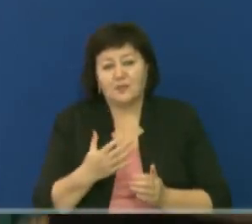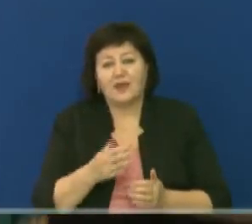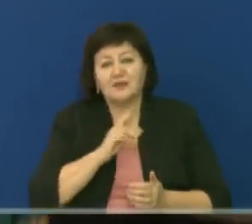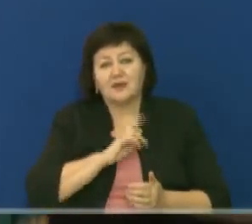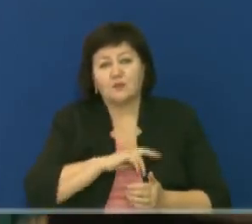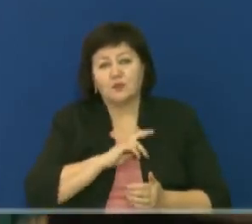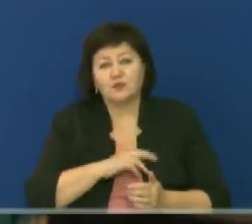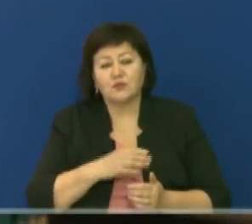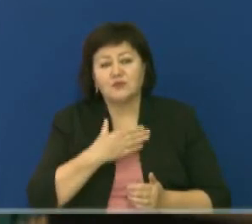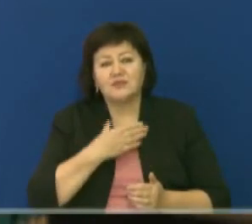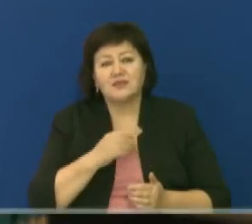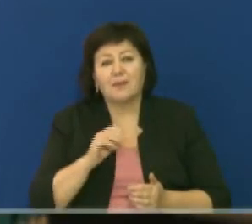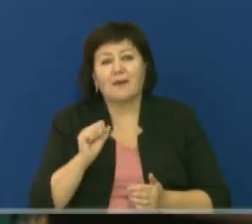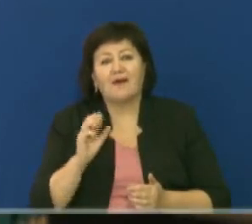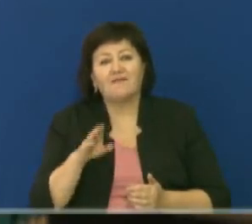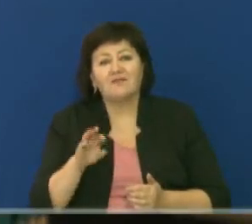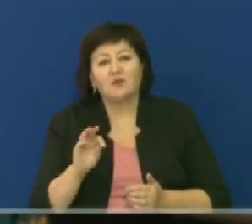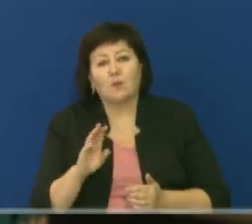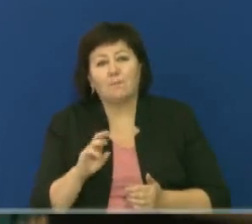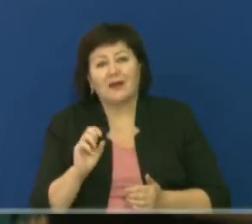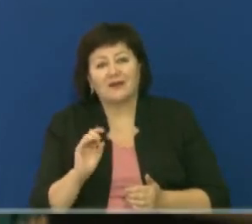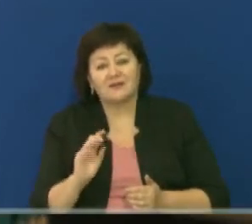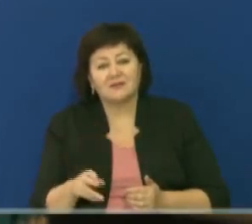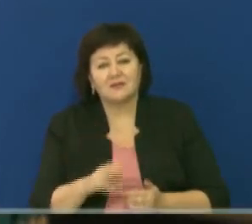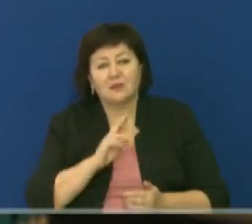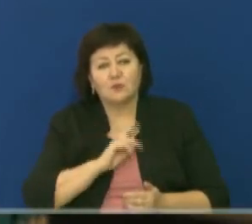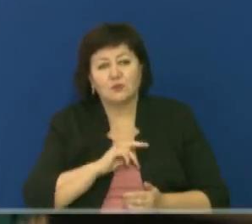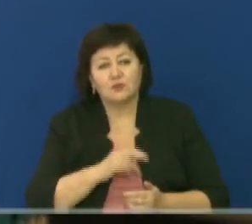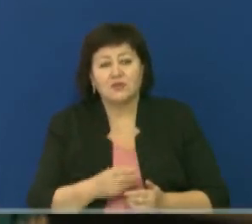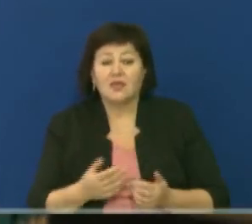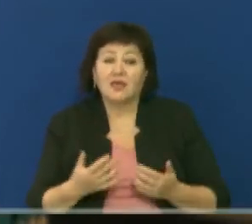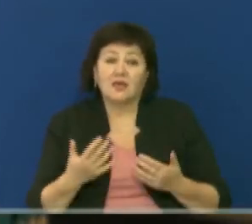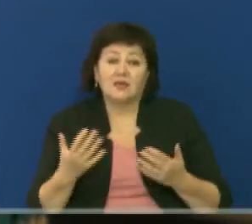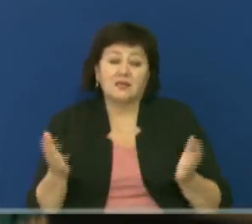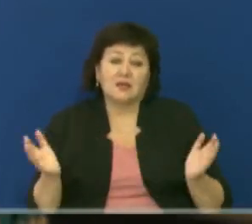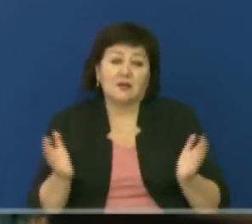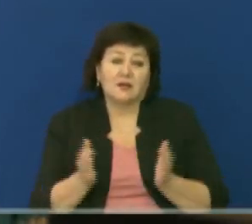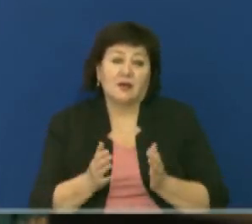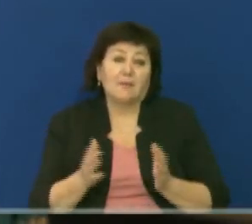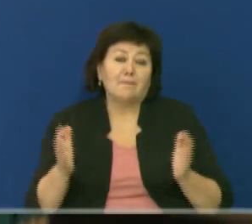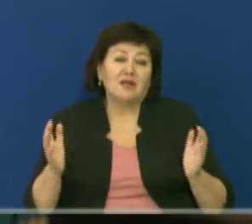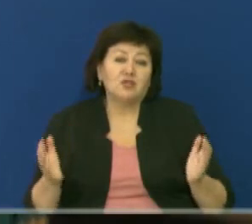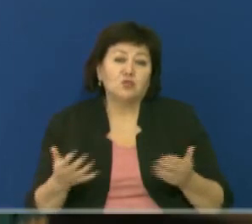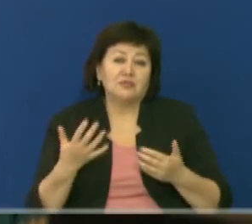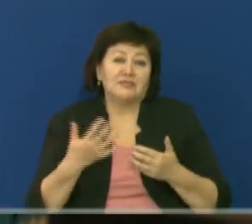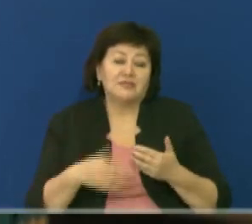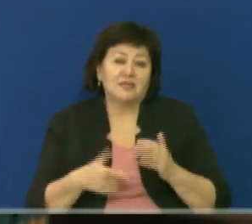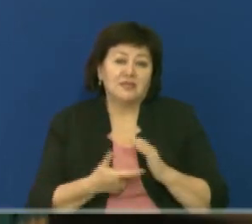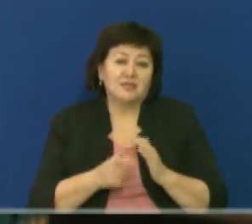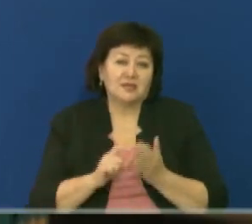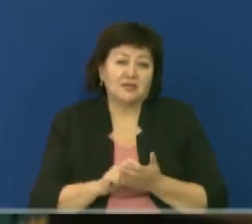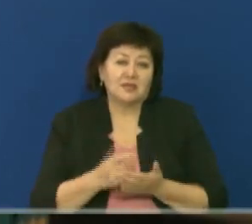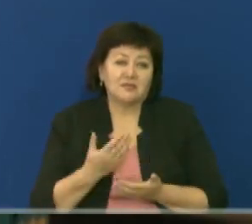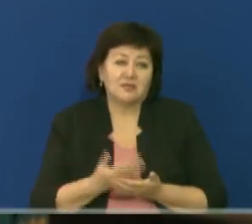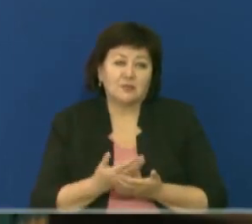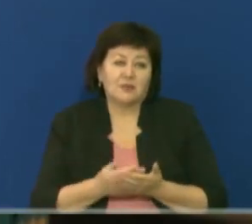қатынайды. В основном это автобусы большого класса. Негізінен бұл шағын және орта және үлкен класты автобустар, сондықтан бір жерде жолаушылар